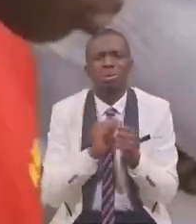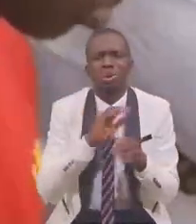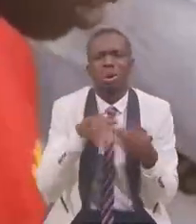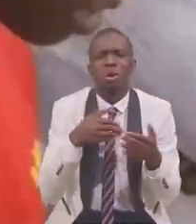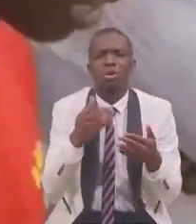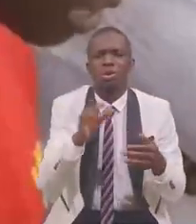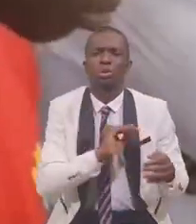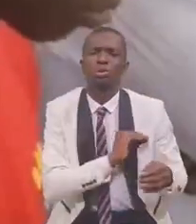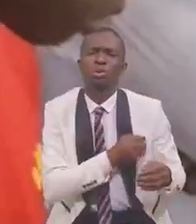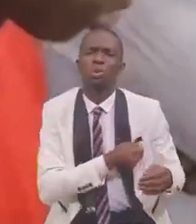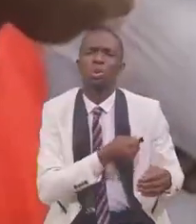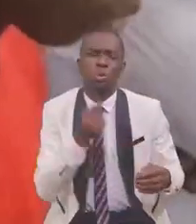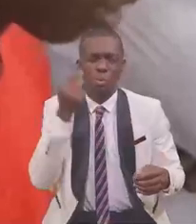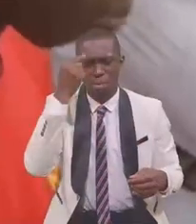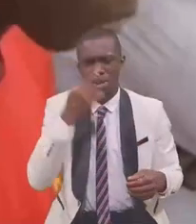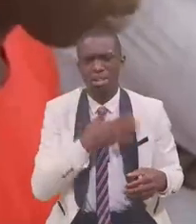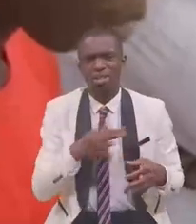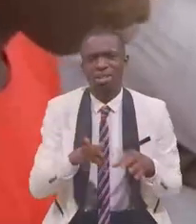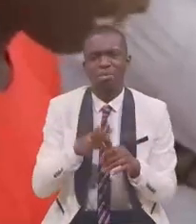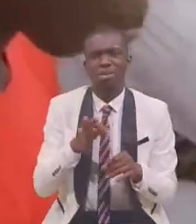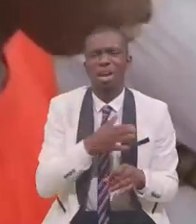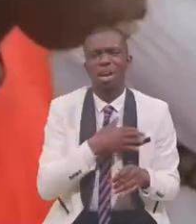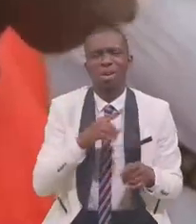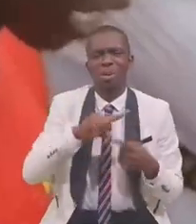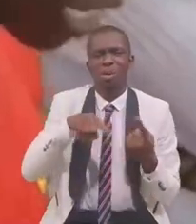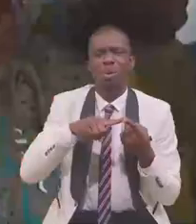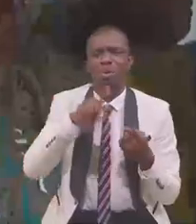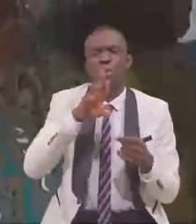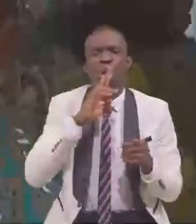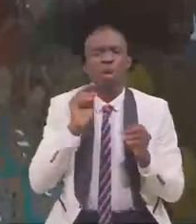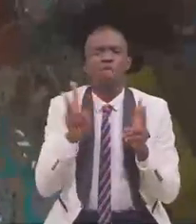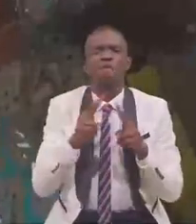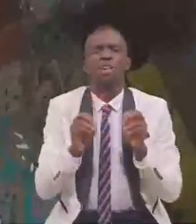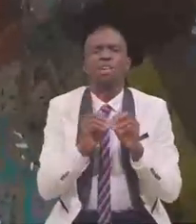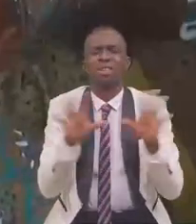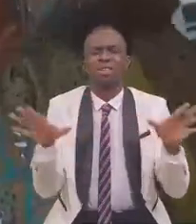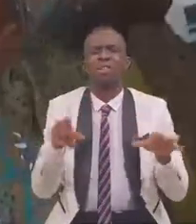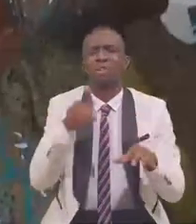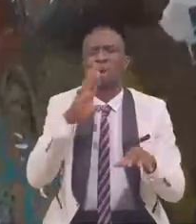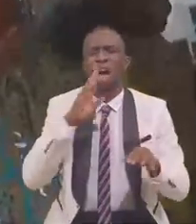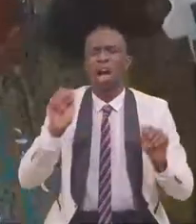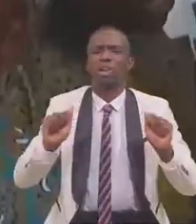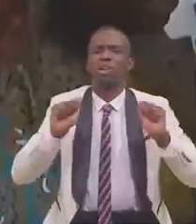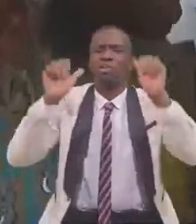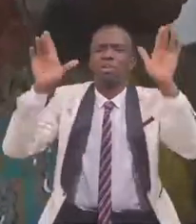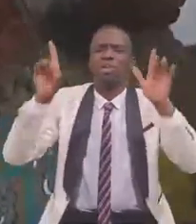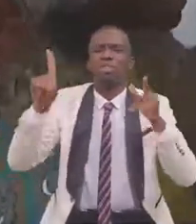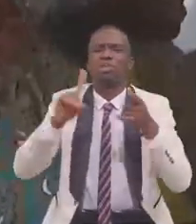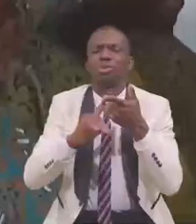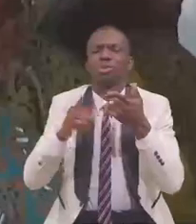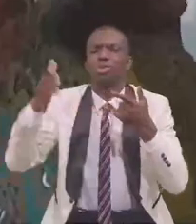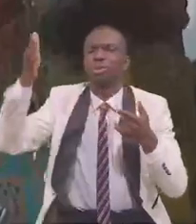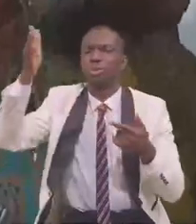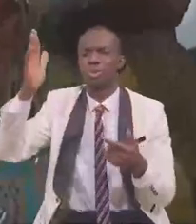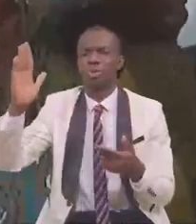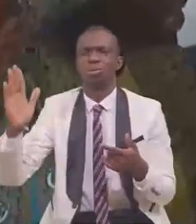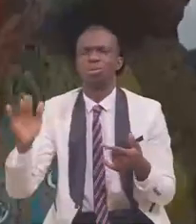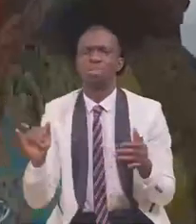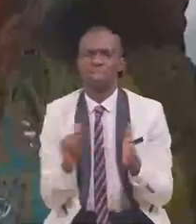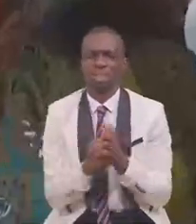transparent dans ton service au Seigneur, tu es engagé, parle au Seigneur que je veux la même joie. La même joie.